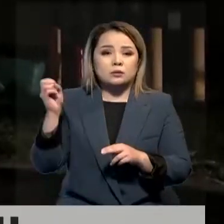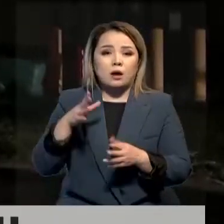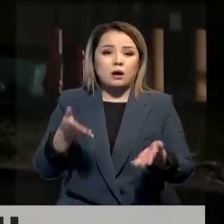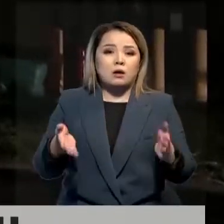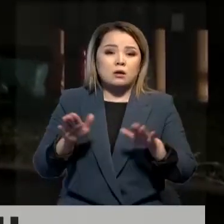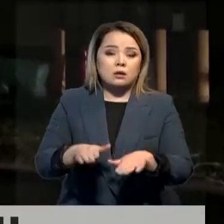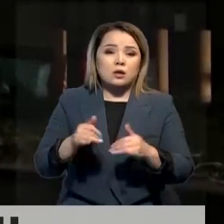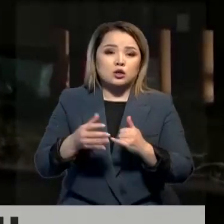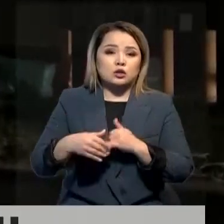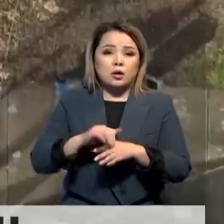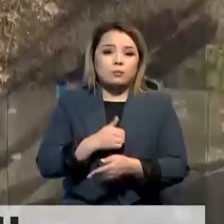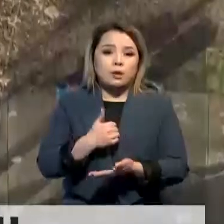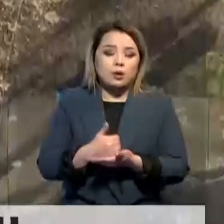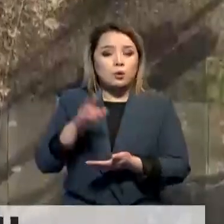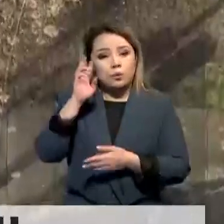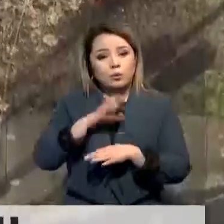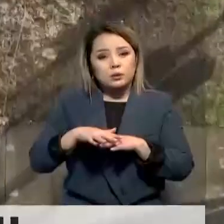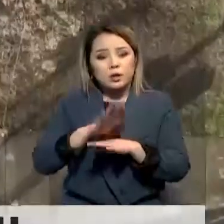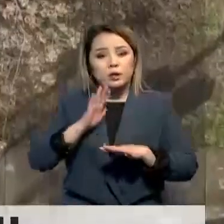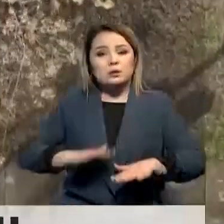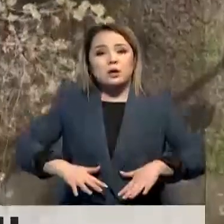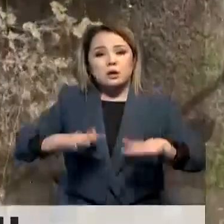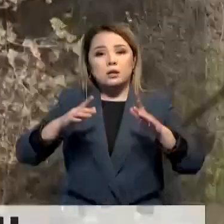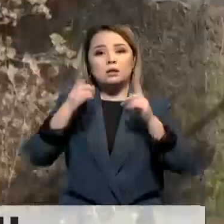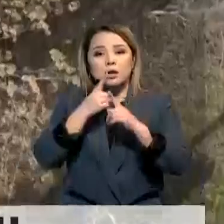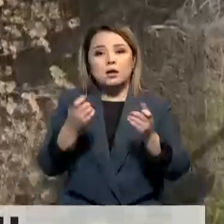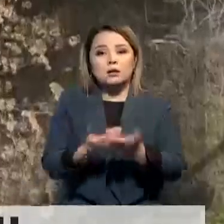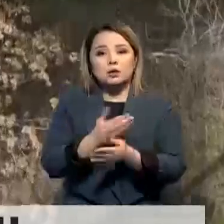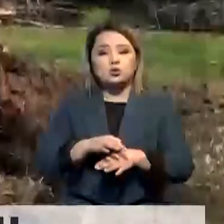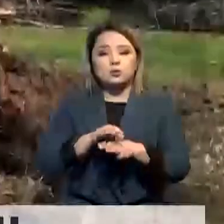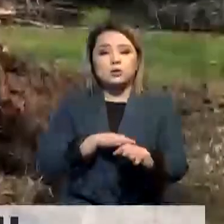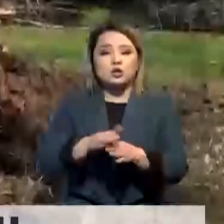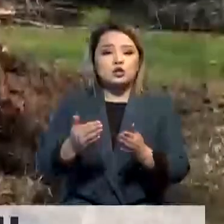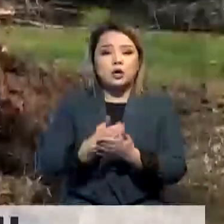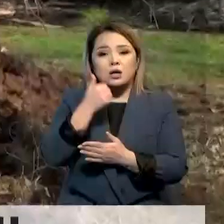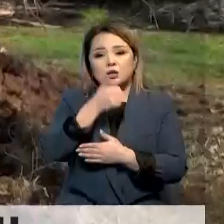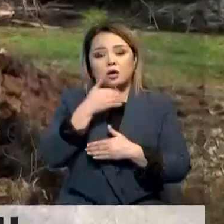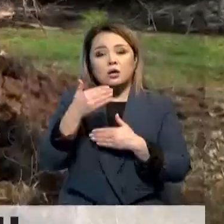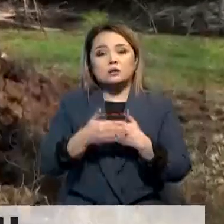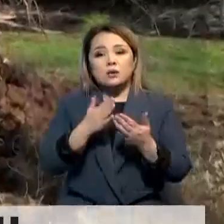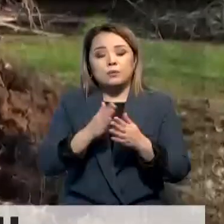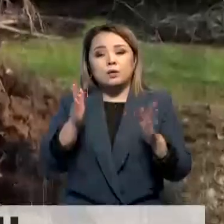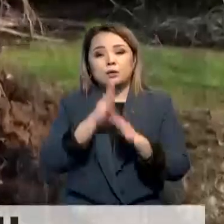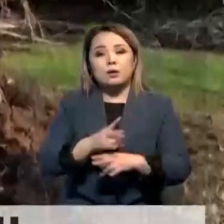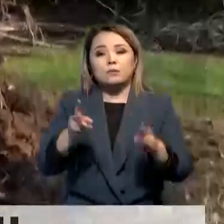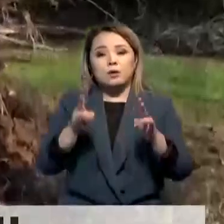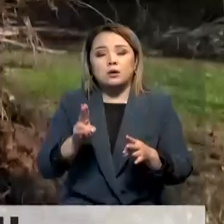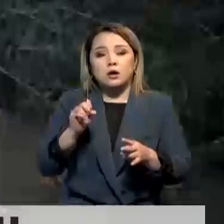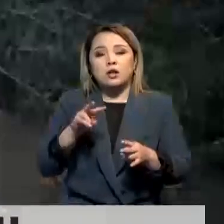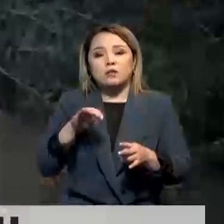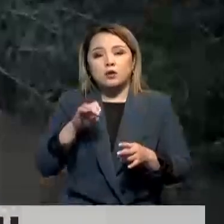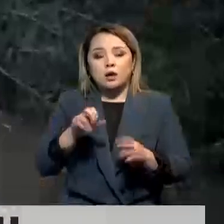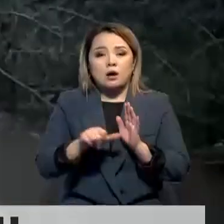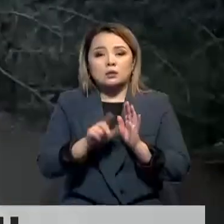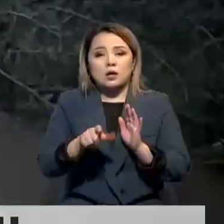Бұл аздай жергілікті билік өкілдері қазір су тасқыны туралы ескертулер жасап жатыр. Жаңа жыл қарсаңында басталған табиғат апатынан Калифорнияда 6